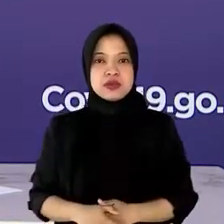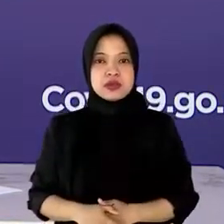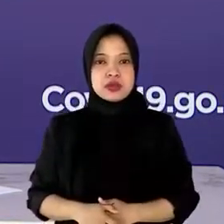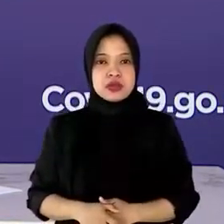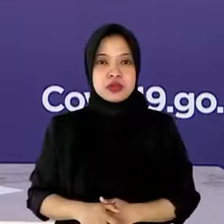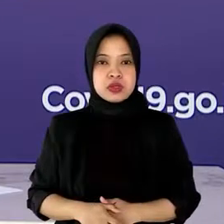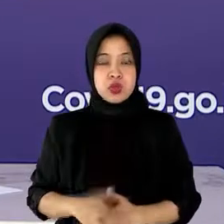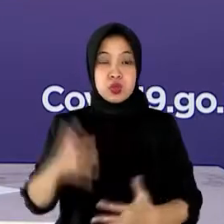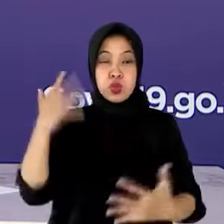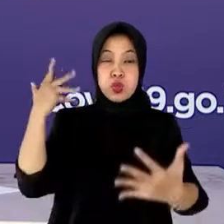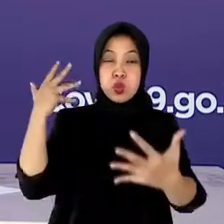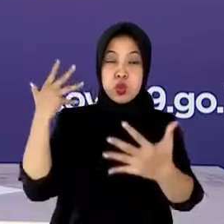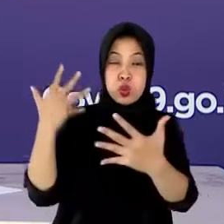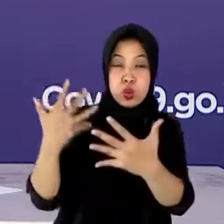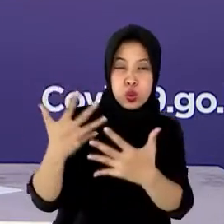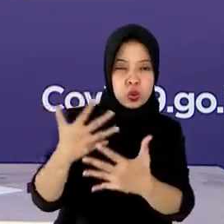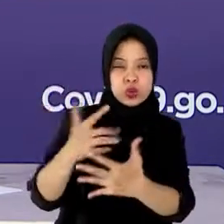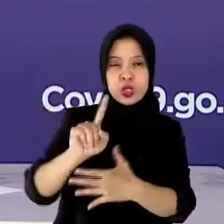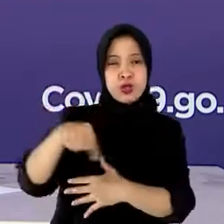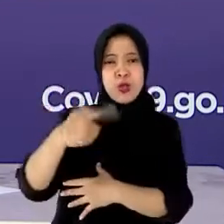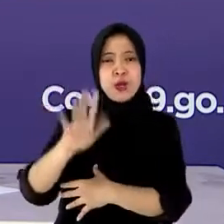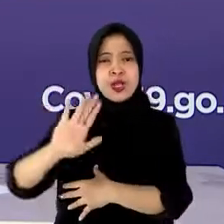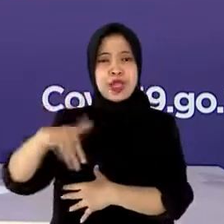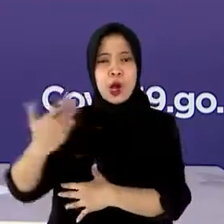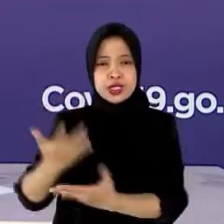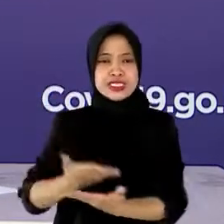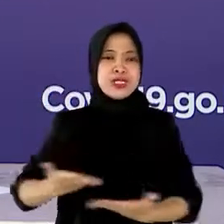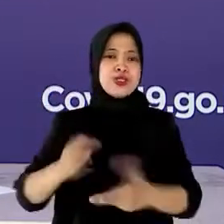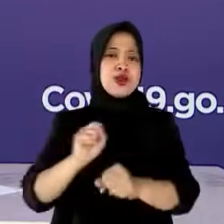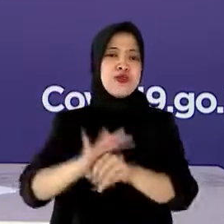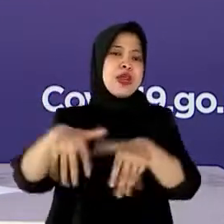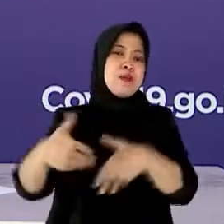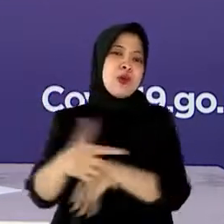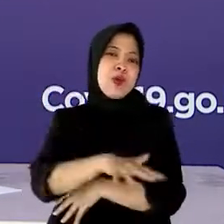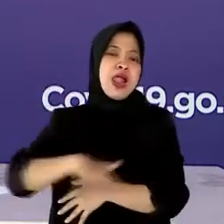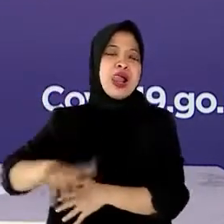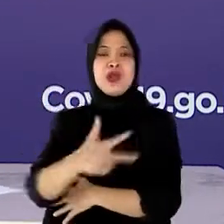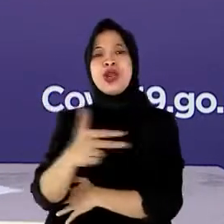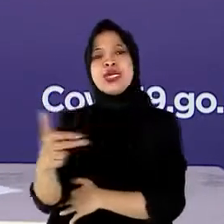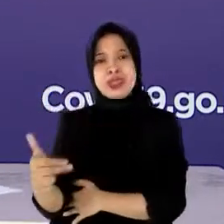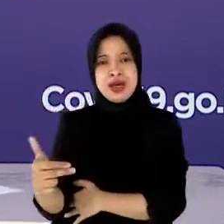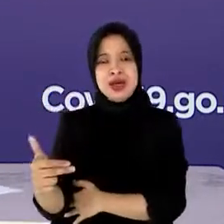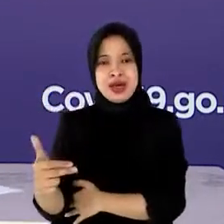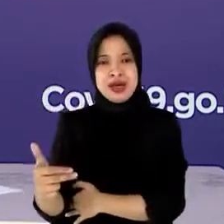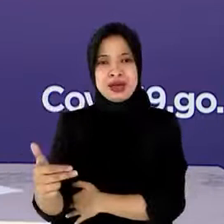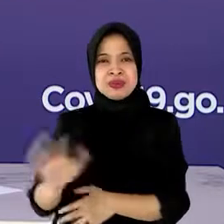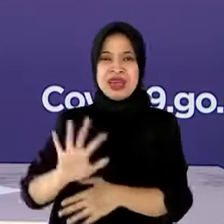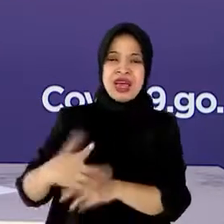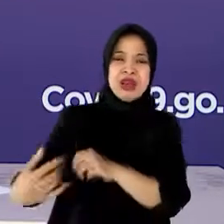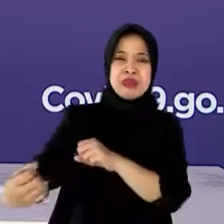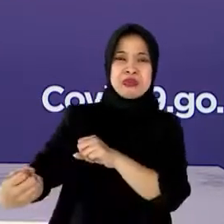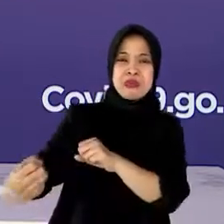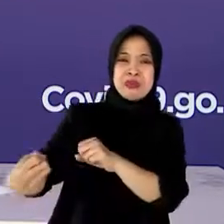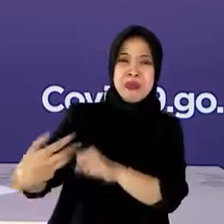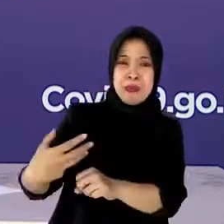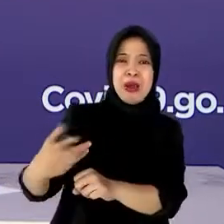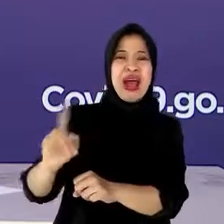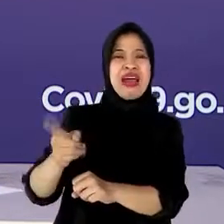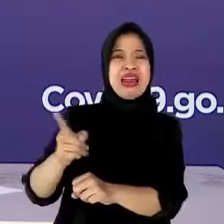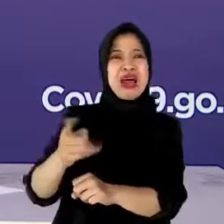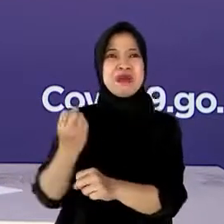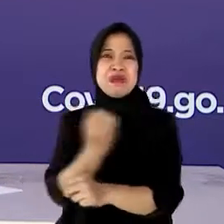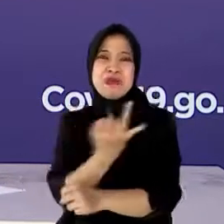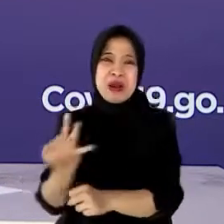lebih dari satu setengah tahun Indonesia berada dalam pandemi of 19 dan tidak jarang kita terpapar dengan beberapa